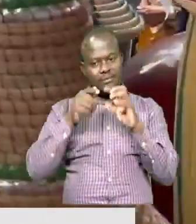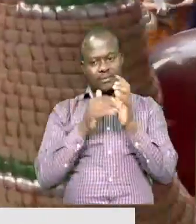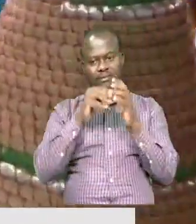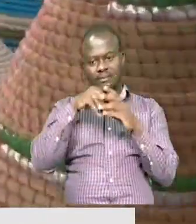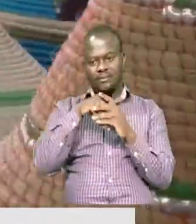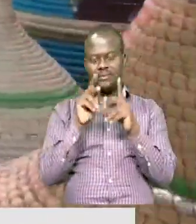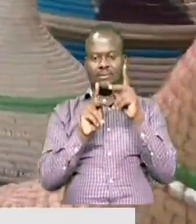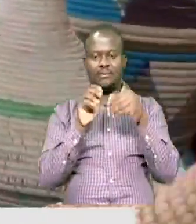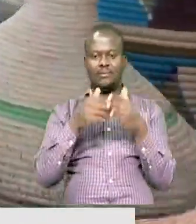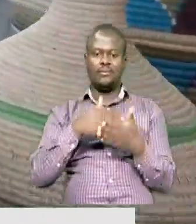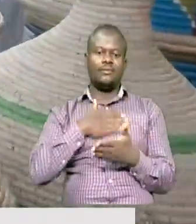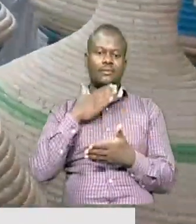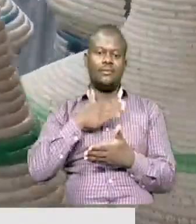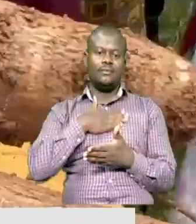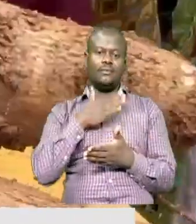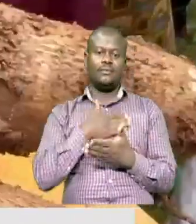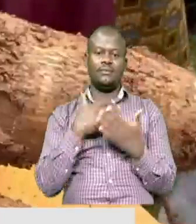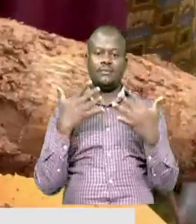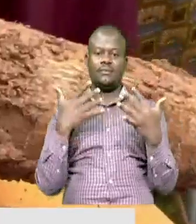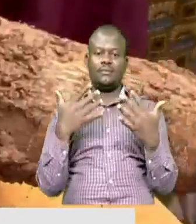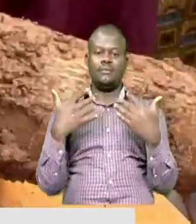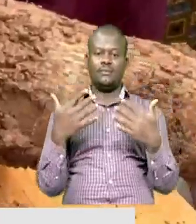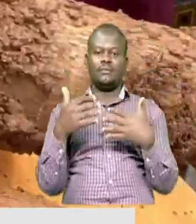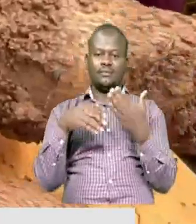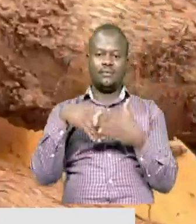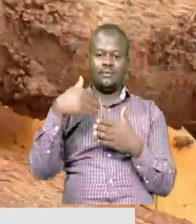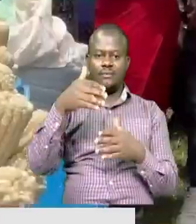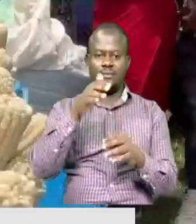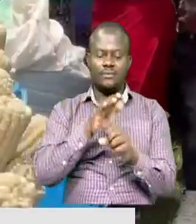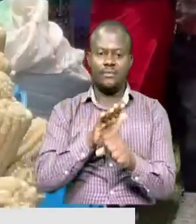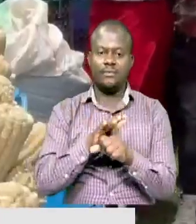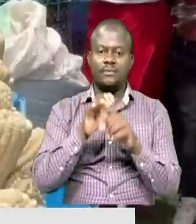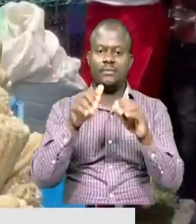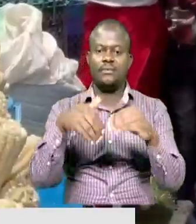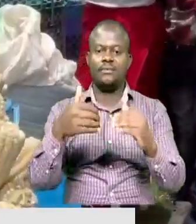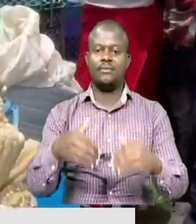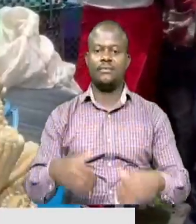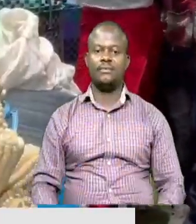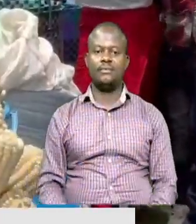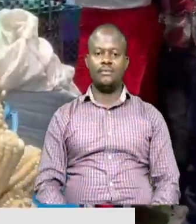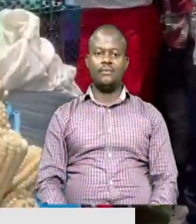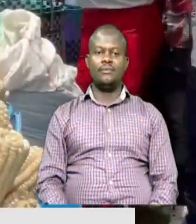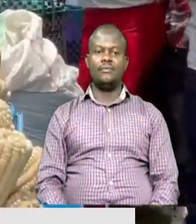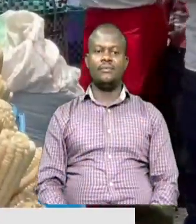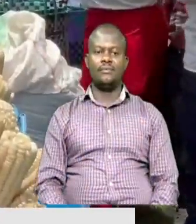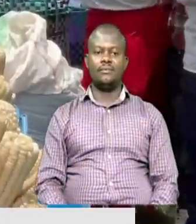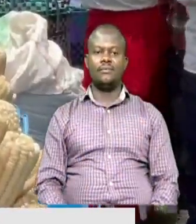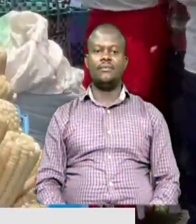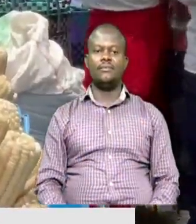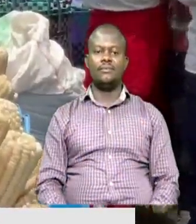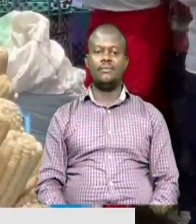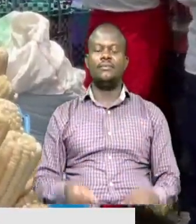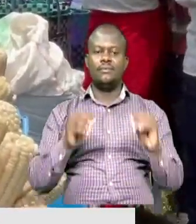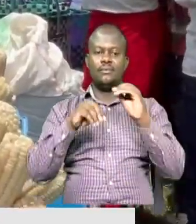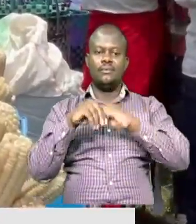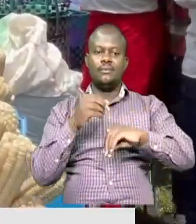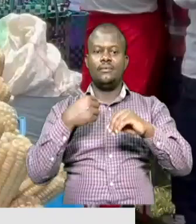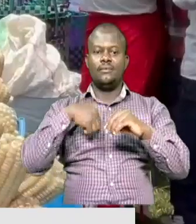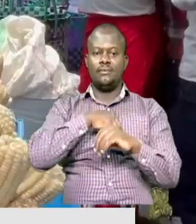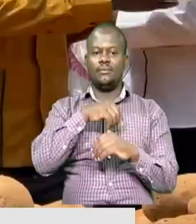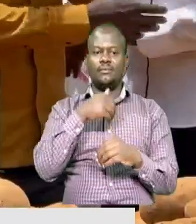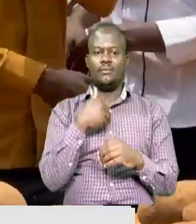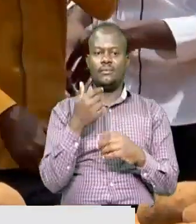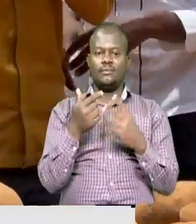abaturage bishimiye imirimo y'amaboko yabo ya buri munsi, cyane cyane iy'ubuhinzi. Musaruro turawufite, dufite ibishanga